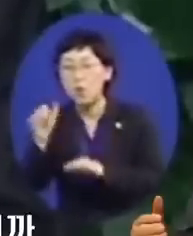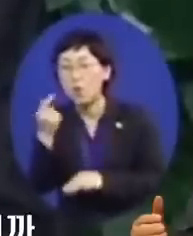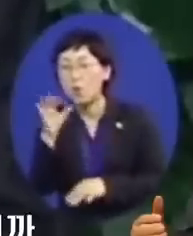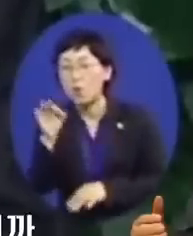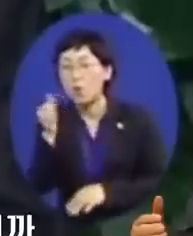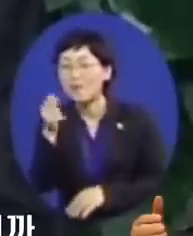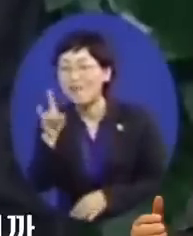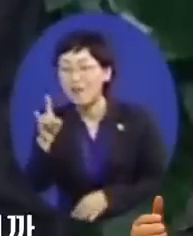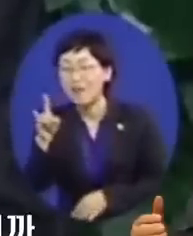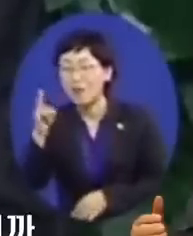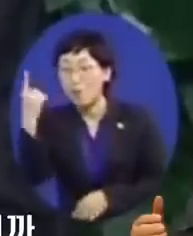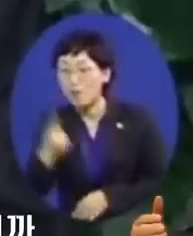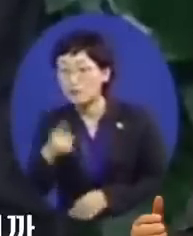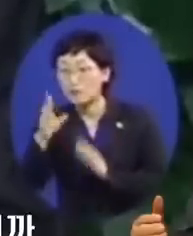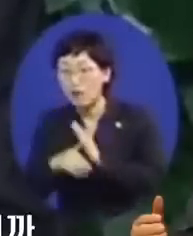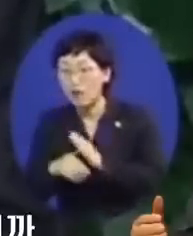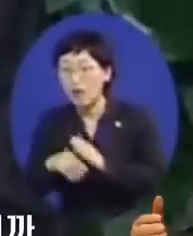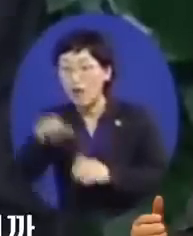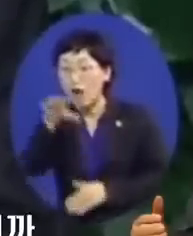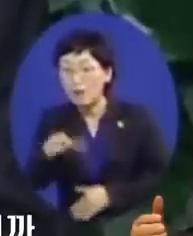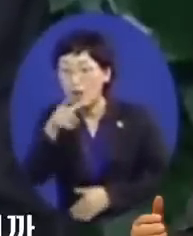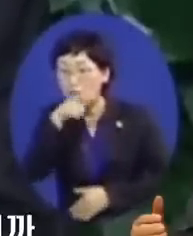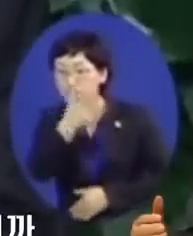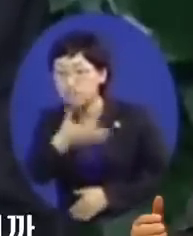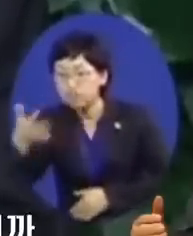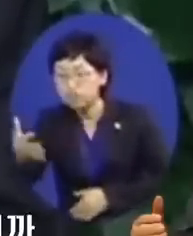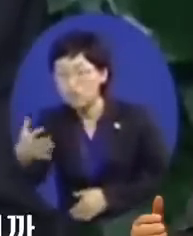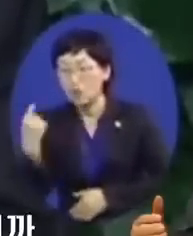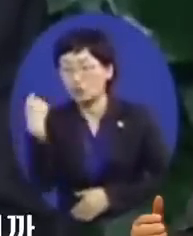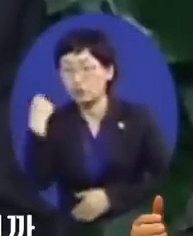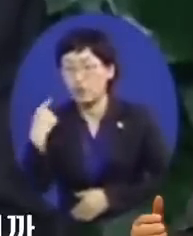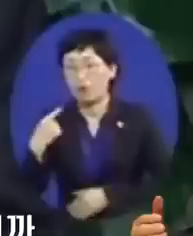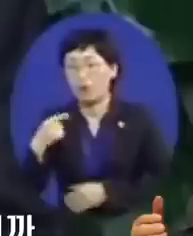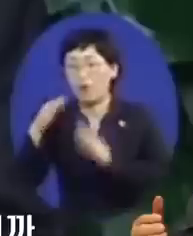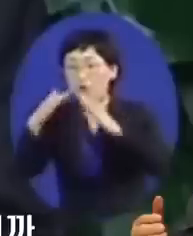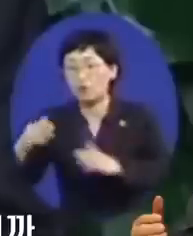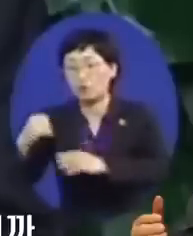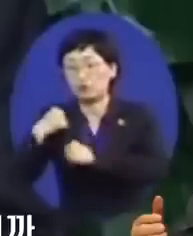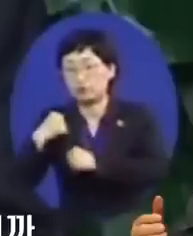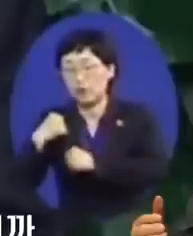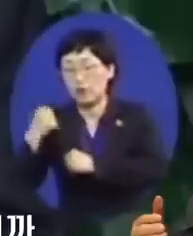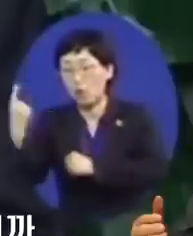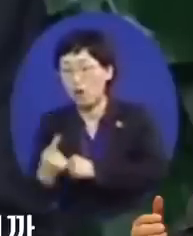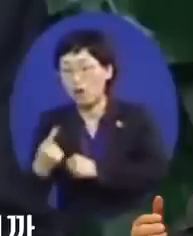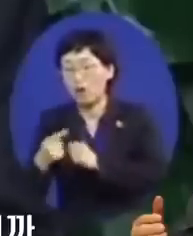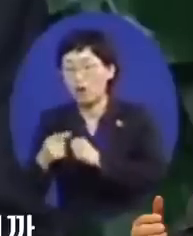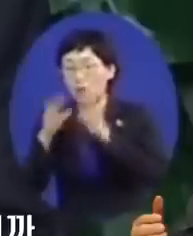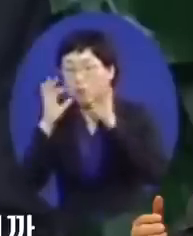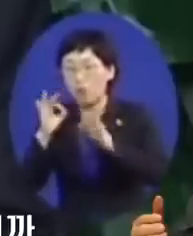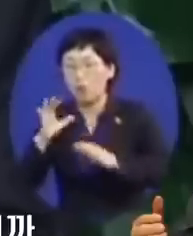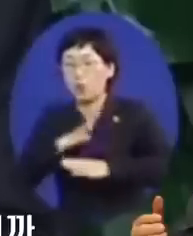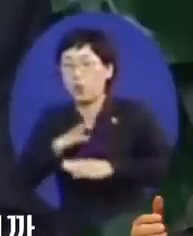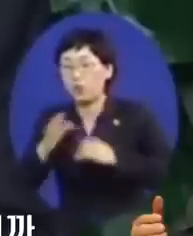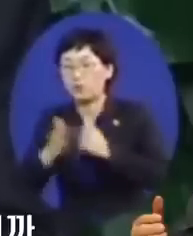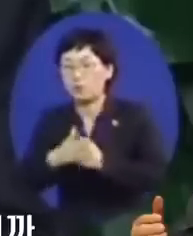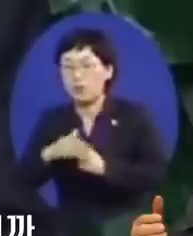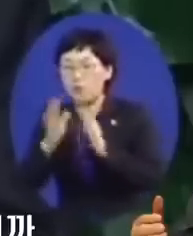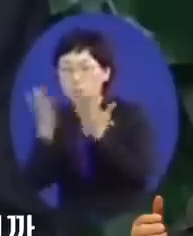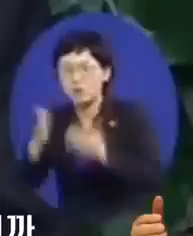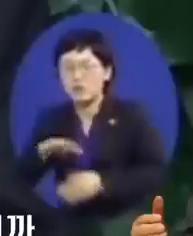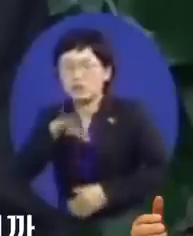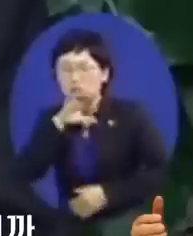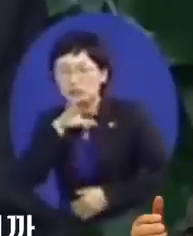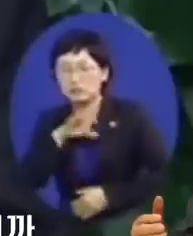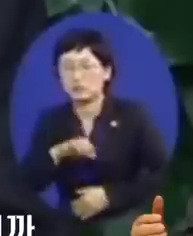바로의 군대들과 앞에 가로막히는 홍해를 보고 심히 두려워하여 모세를 원망하고 탄식했습니다.